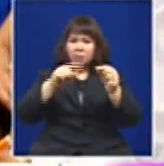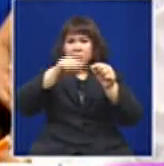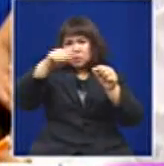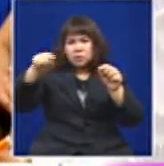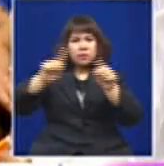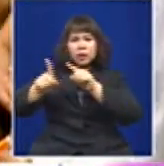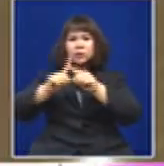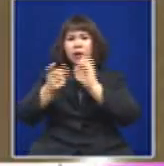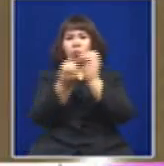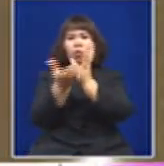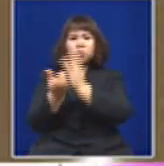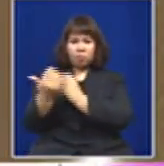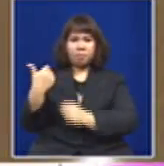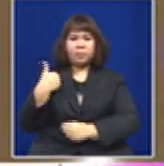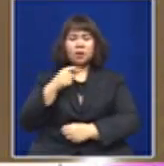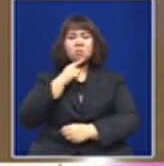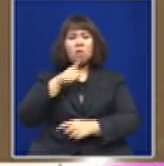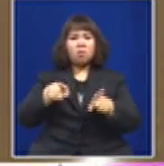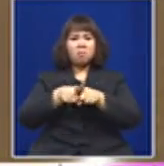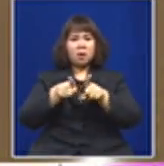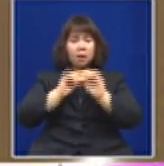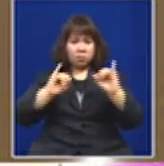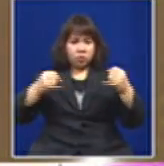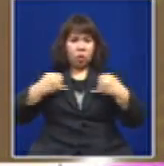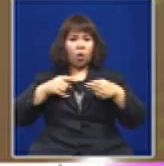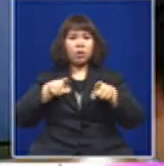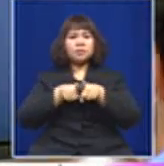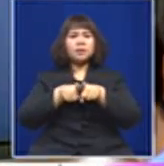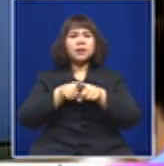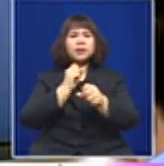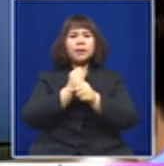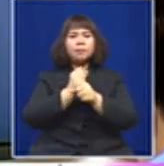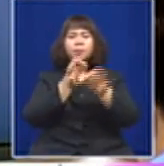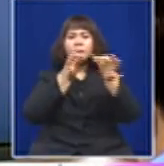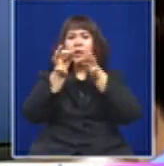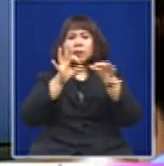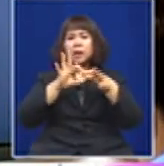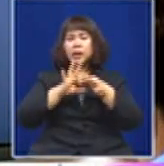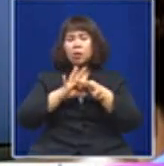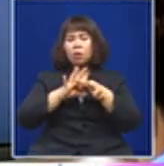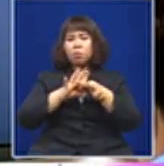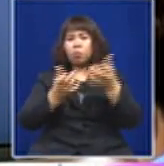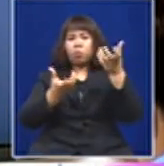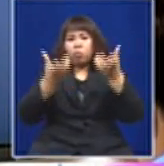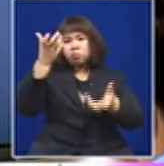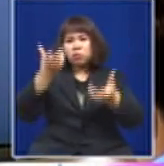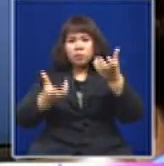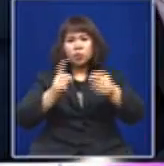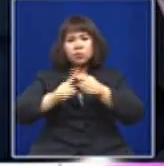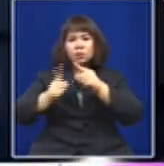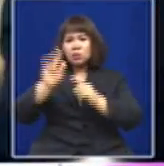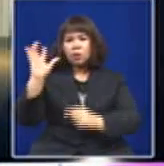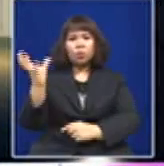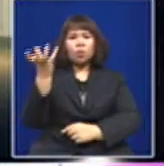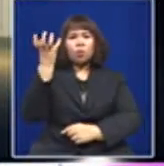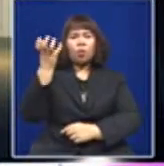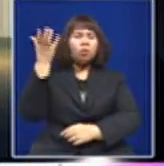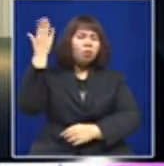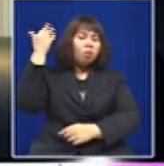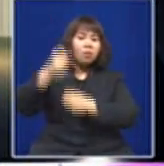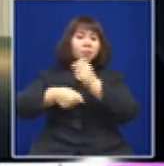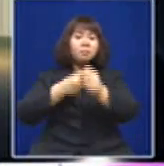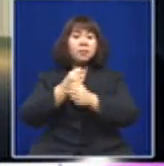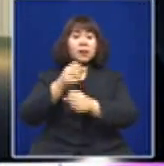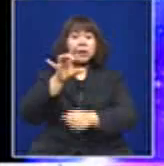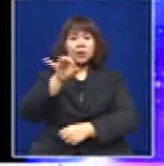ต่างๆมากมายรวมทั้งเป็นเจ้าของทฤษฎีสัมพันธภาพที่อธิบายถึงความสมดุลแห่งทุกสิ่งในจักรวาลเมื่อราว100ปี